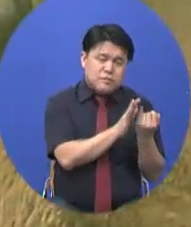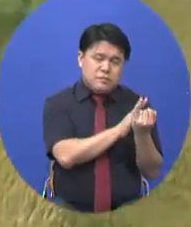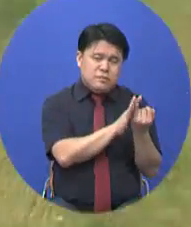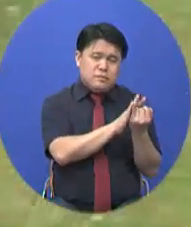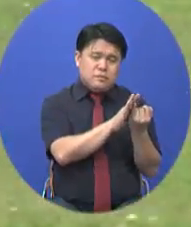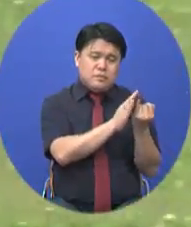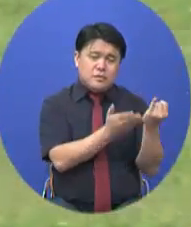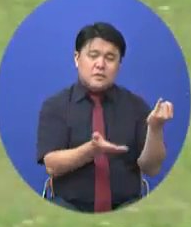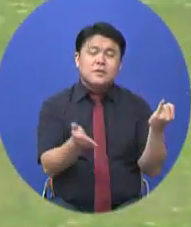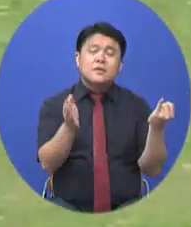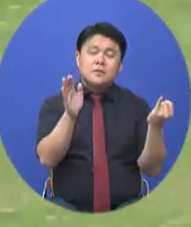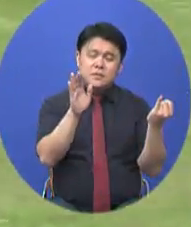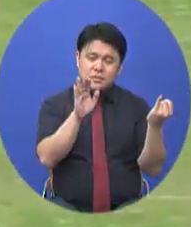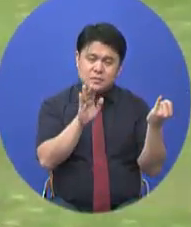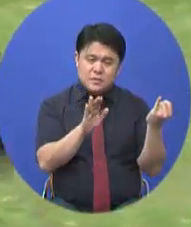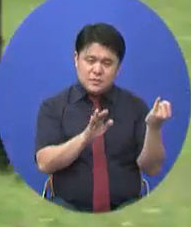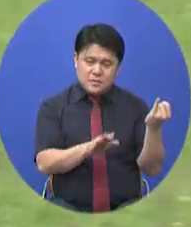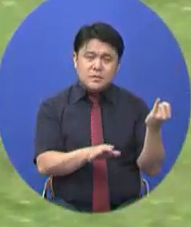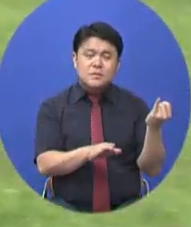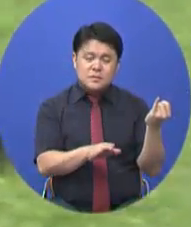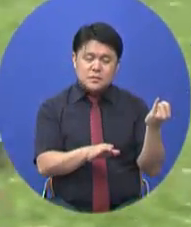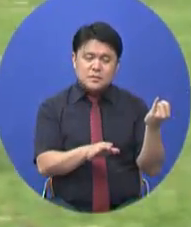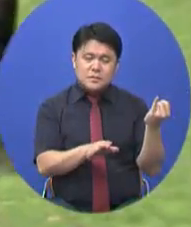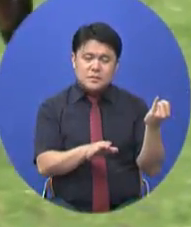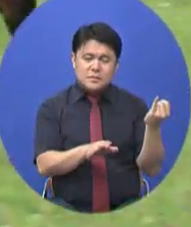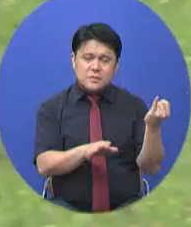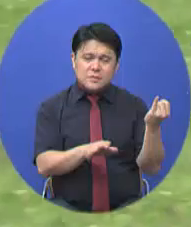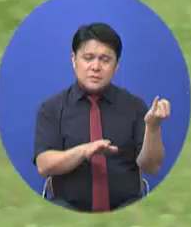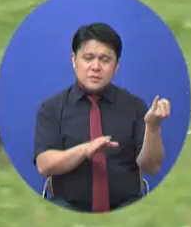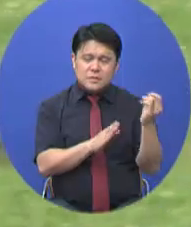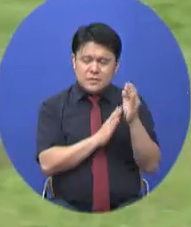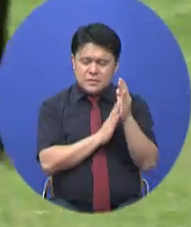달래요 꽃마